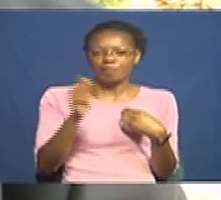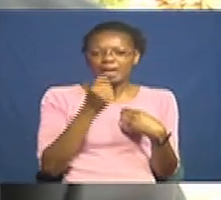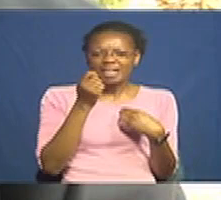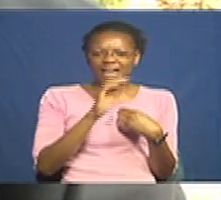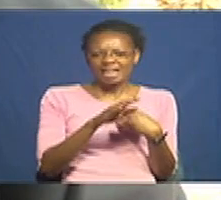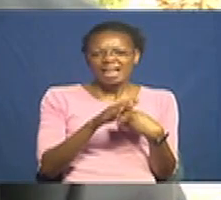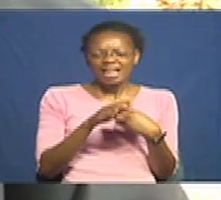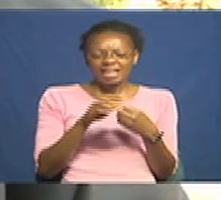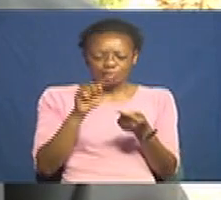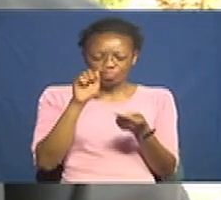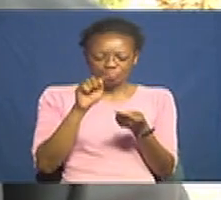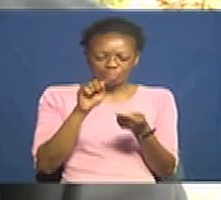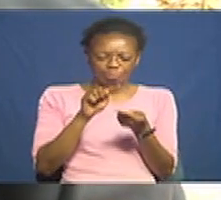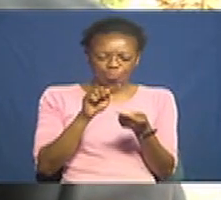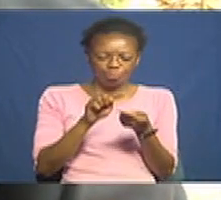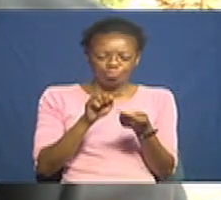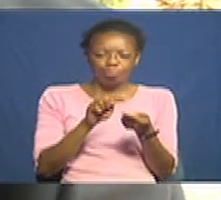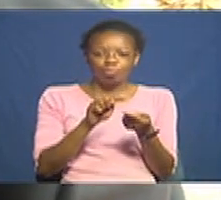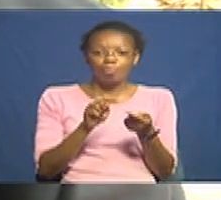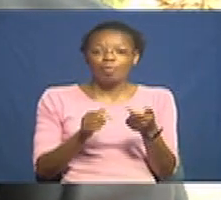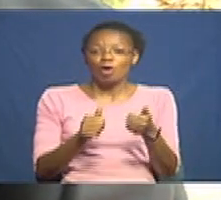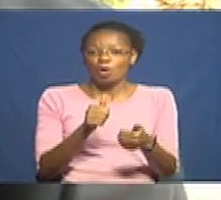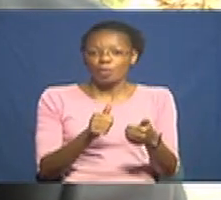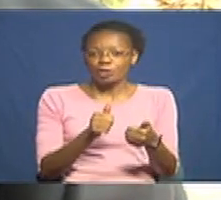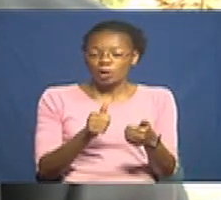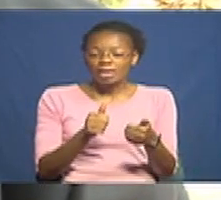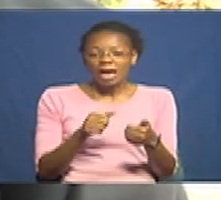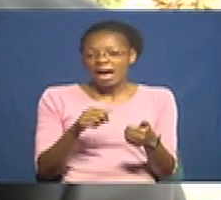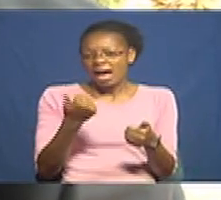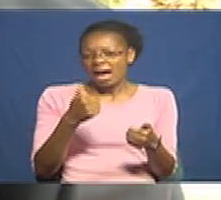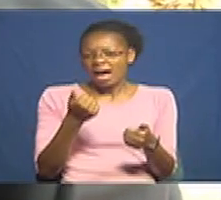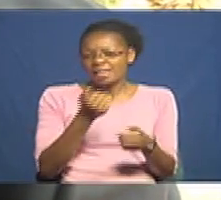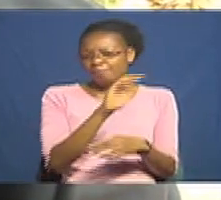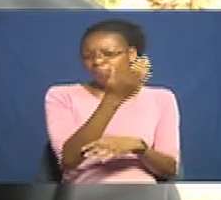inaelekea kuisha ama ni highly threatened